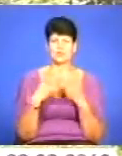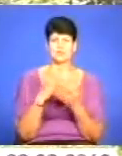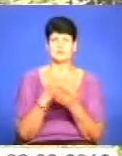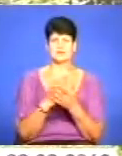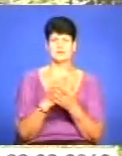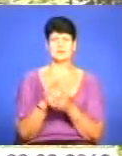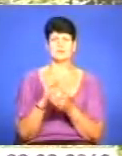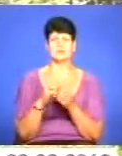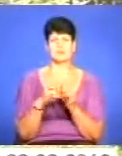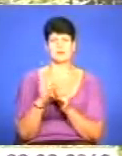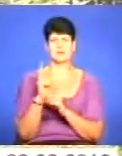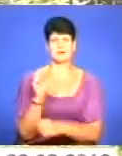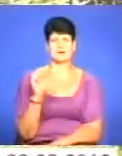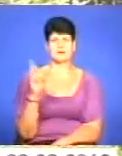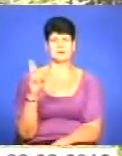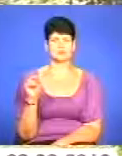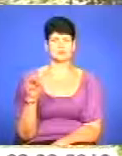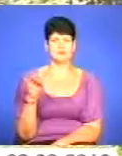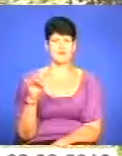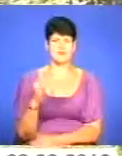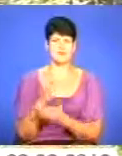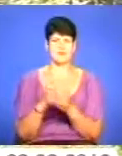з кан з товарами, є такі проблеми.